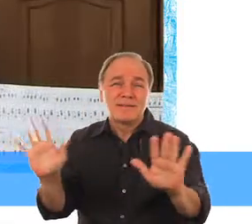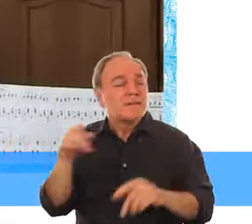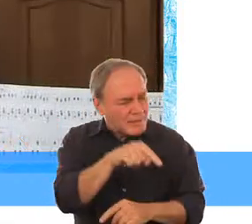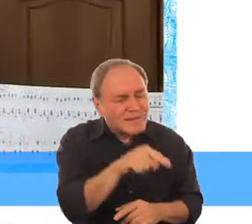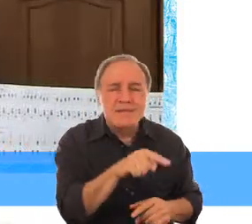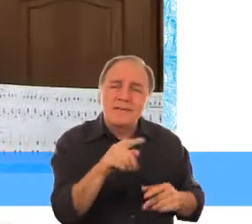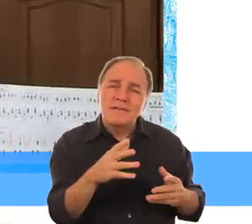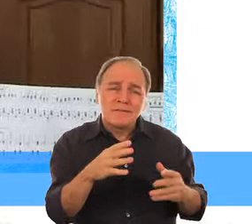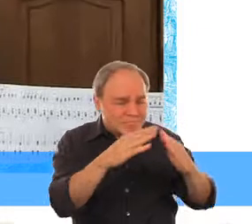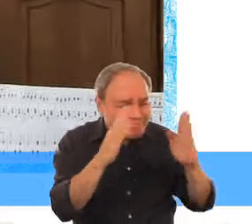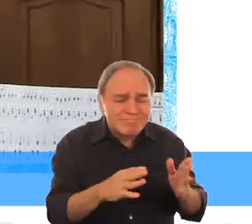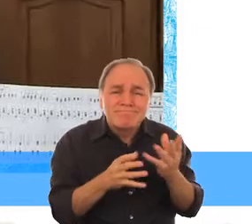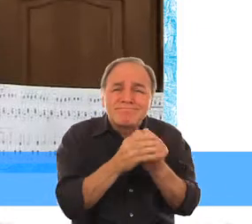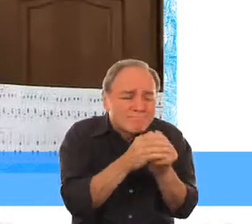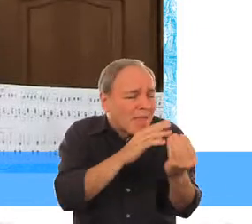L'atmosphère d'une famille.